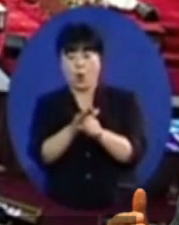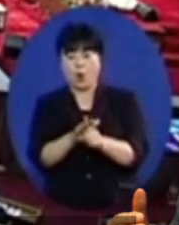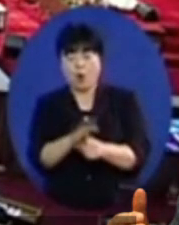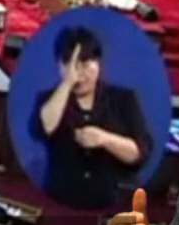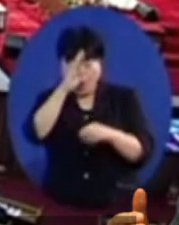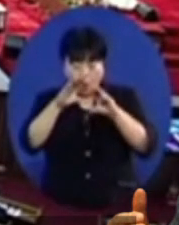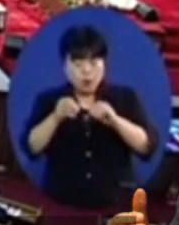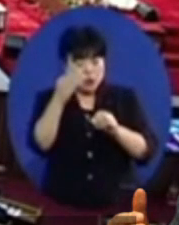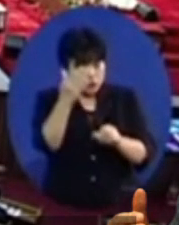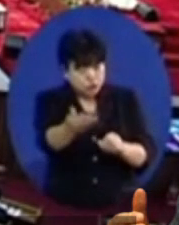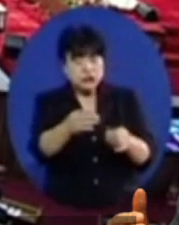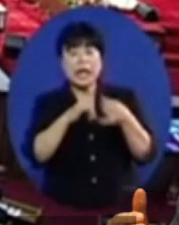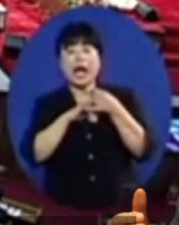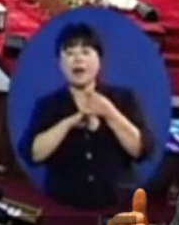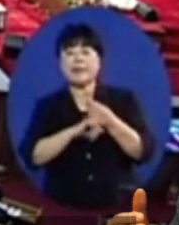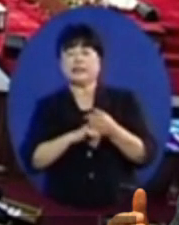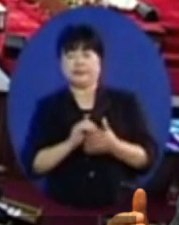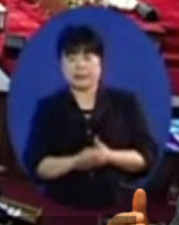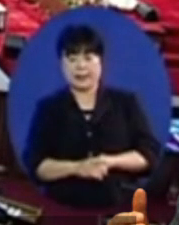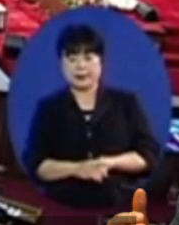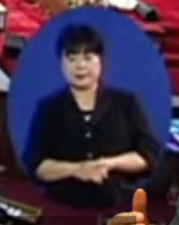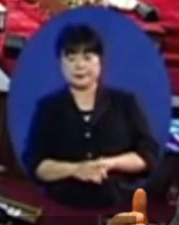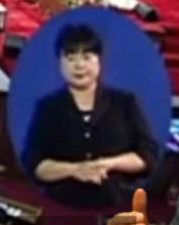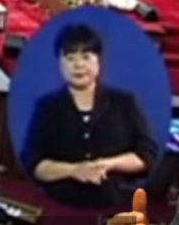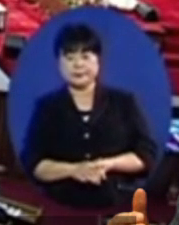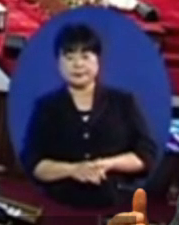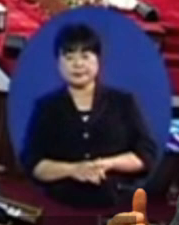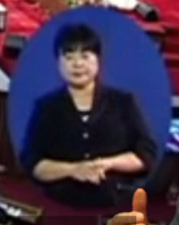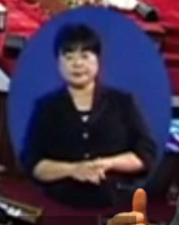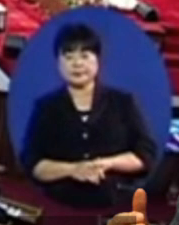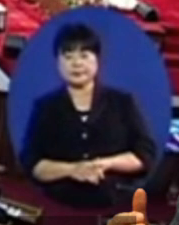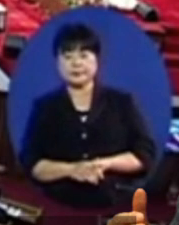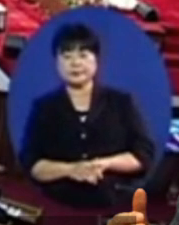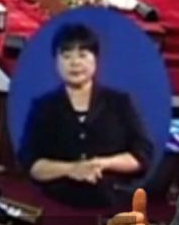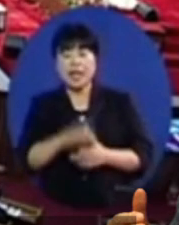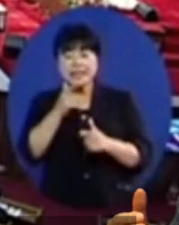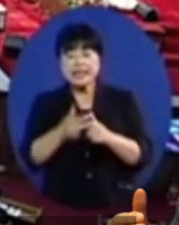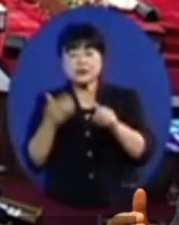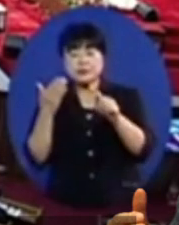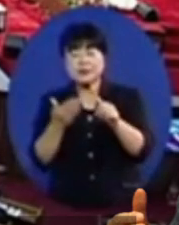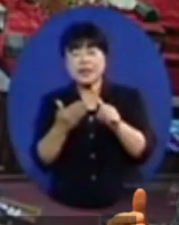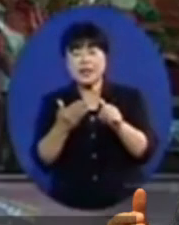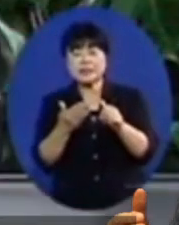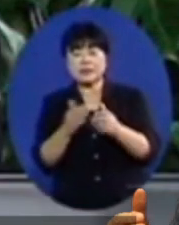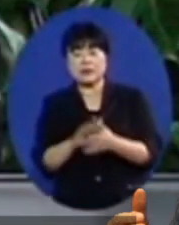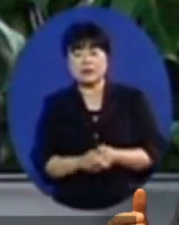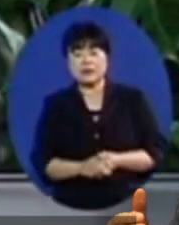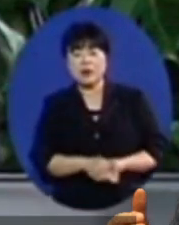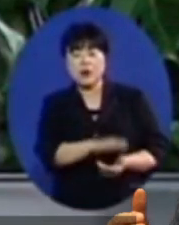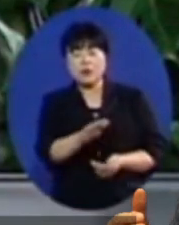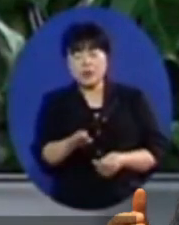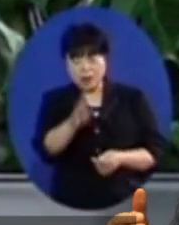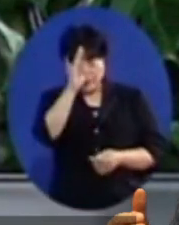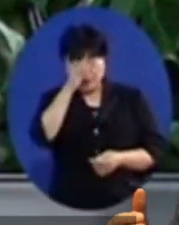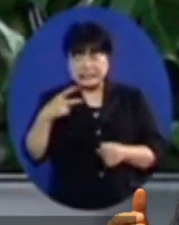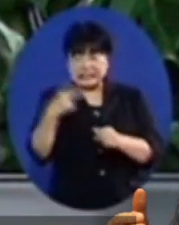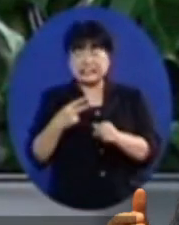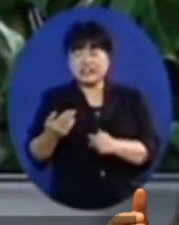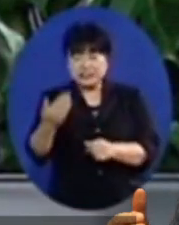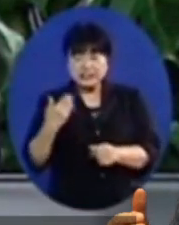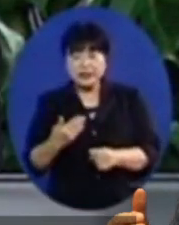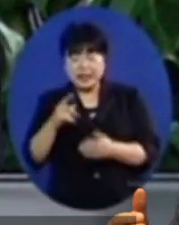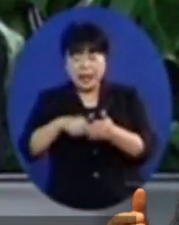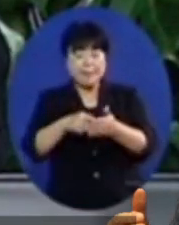고쳐 주신다는 것을 성경은 말하고 있는 것입니다. 예수님은 이미 우리의 병을 2000년 전에 청산했기